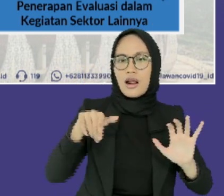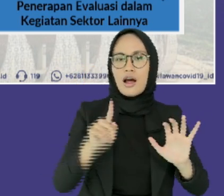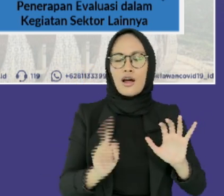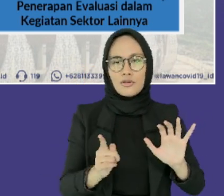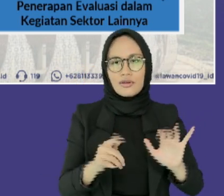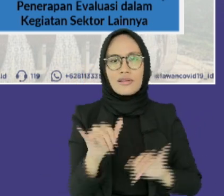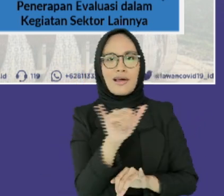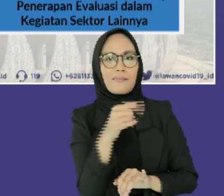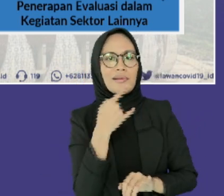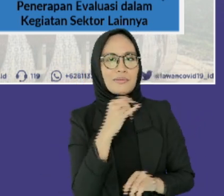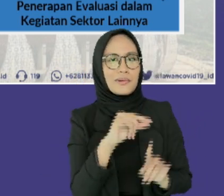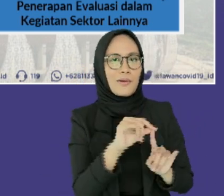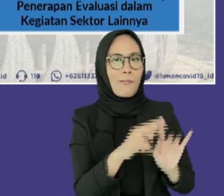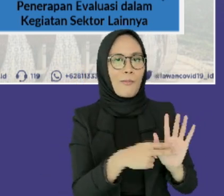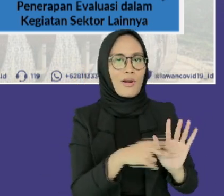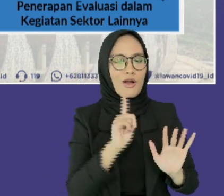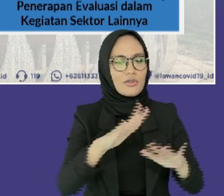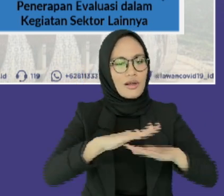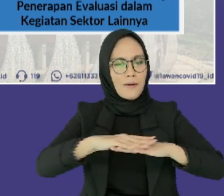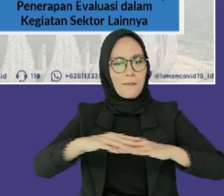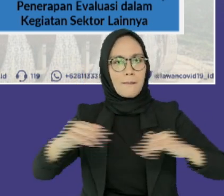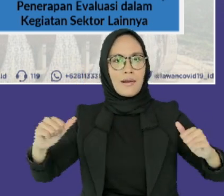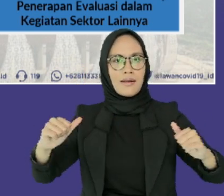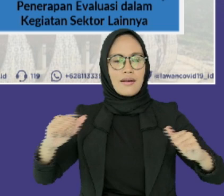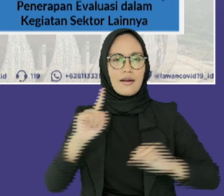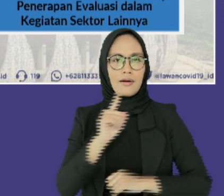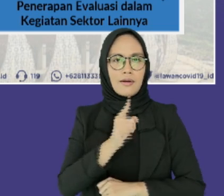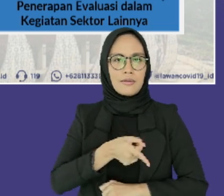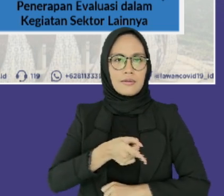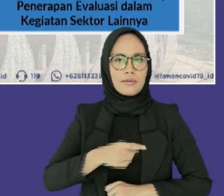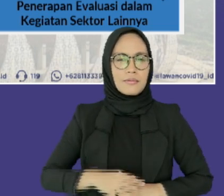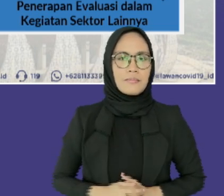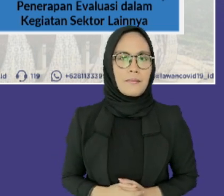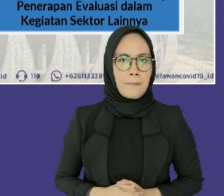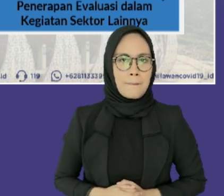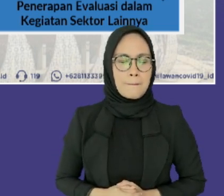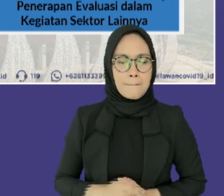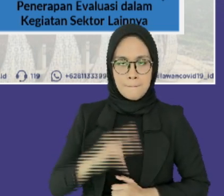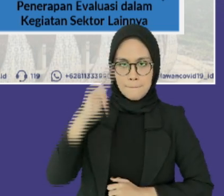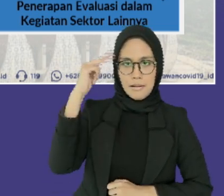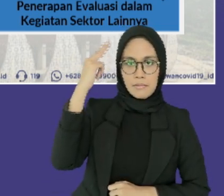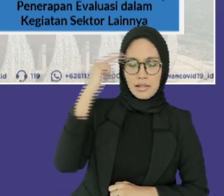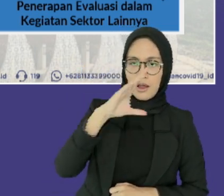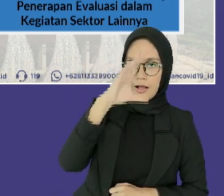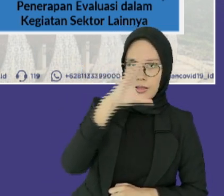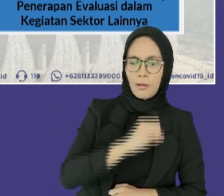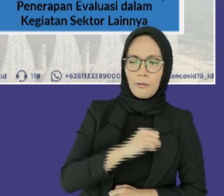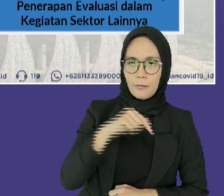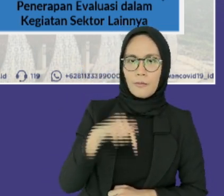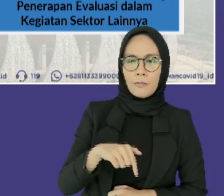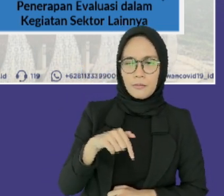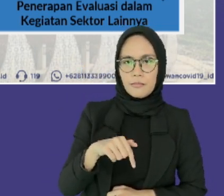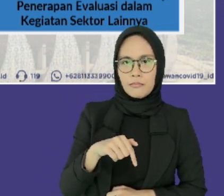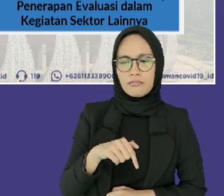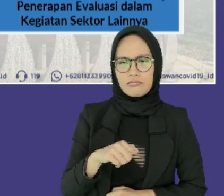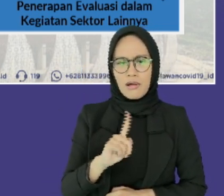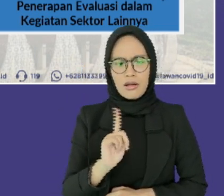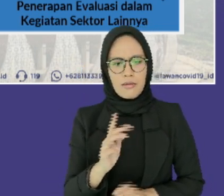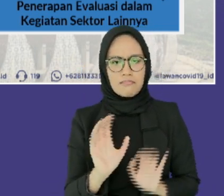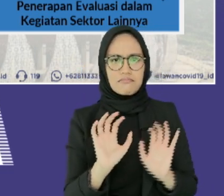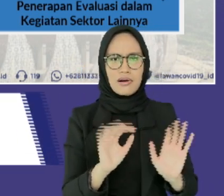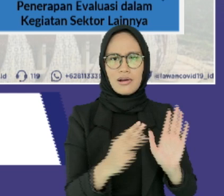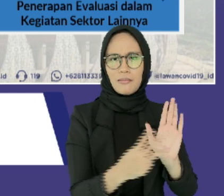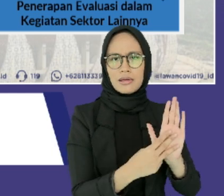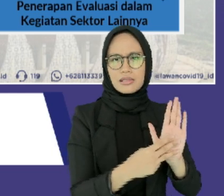dan aman kofit 19 Hai pemerintah menyadari bahwa keterbatasan dalam penyelenggaraan Pon